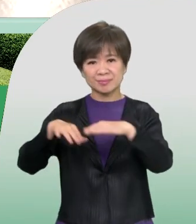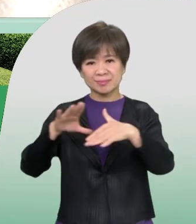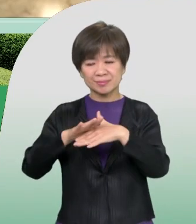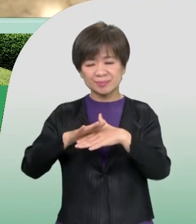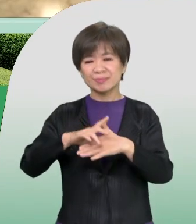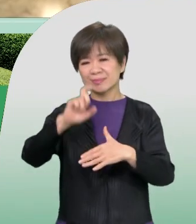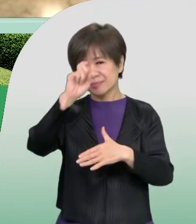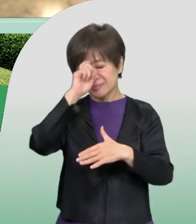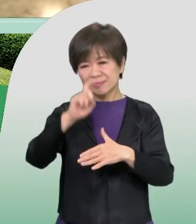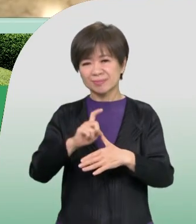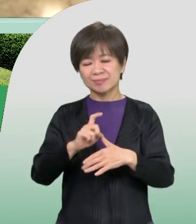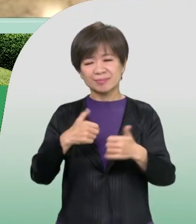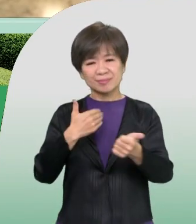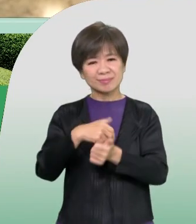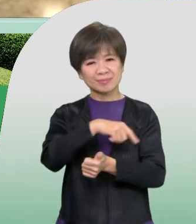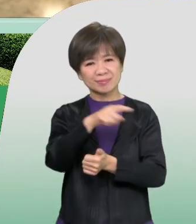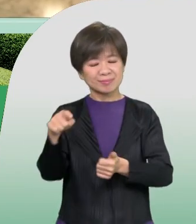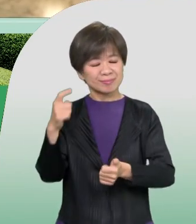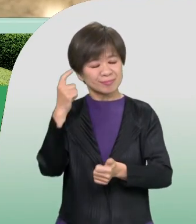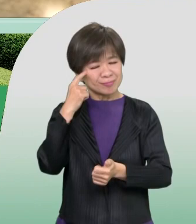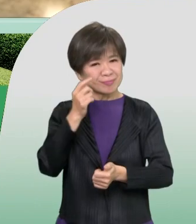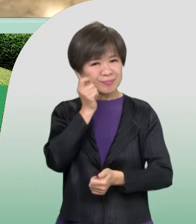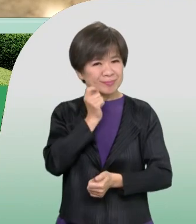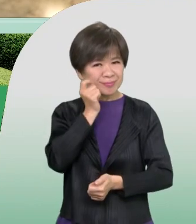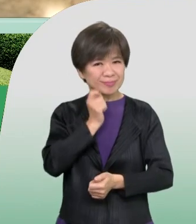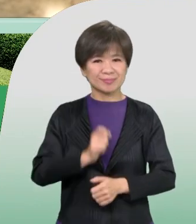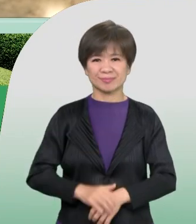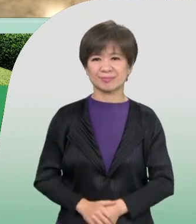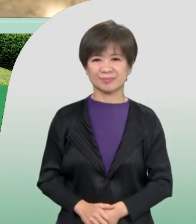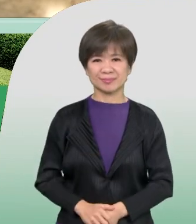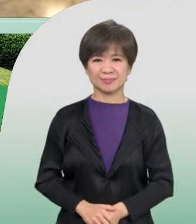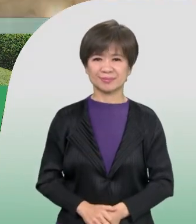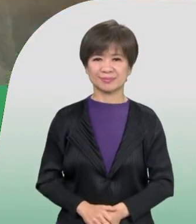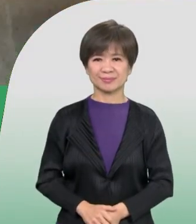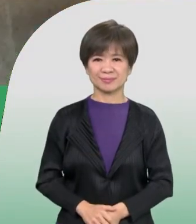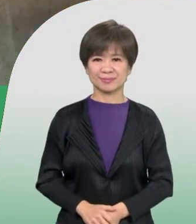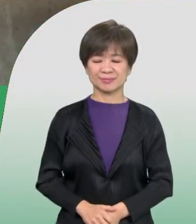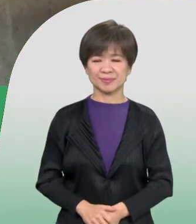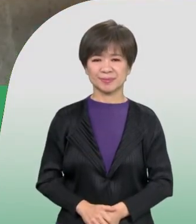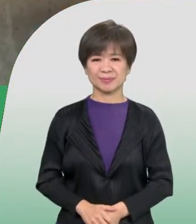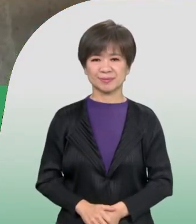配，同客家文化纯特别小味在地。